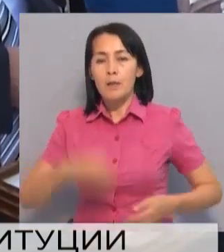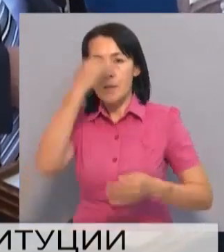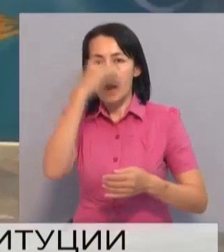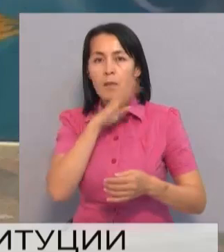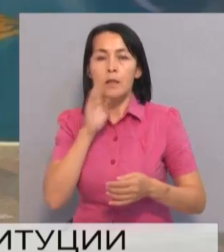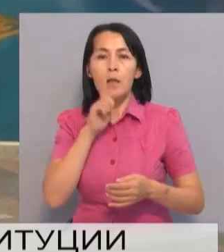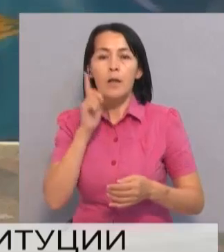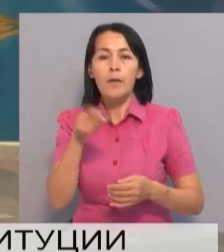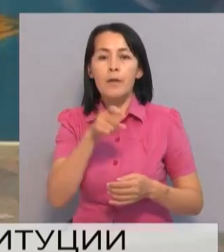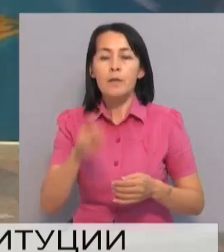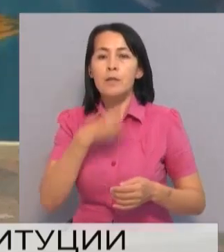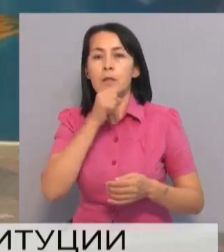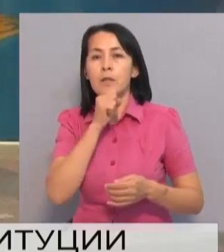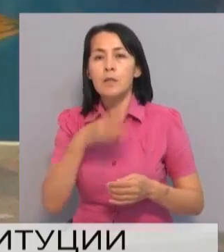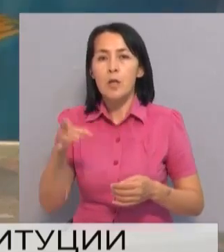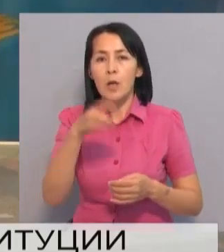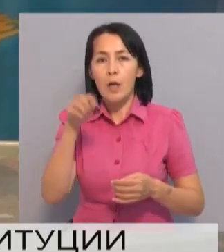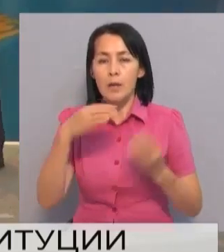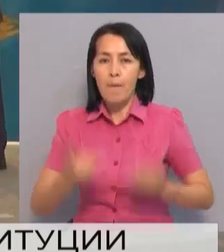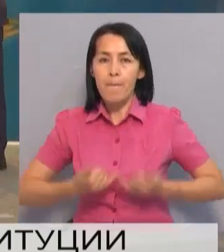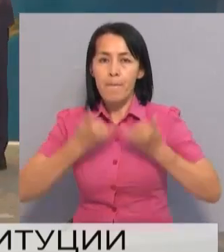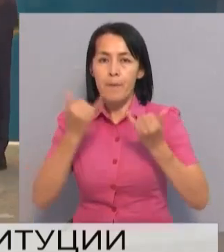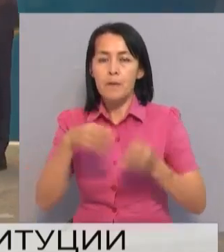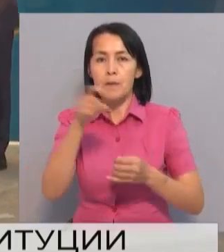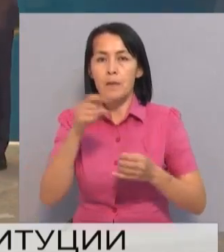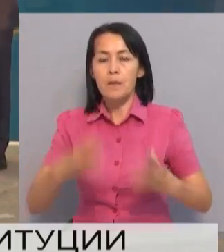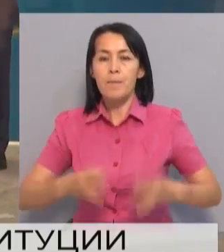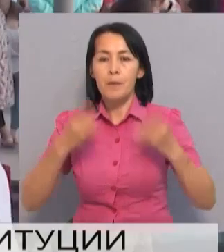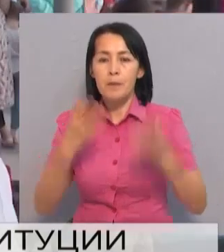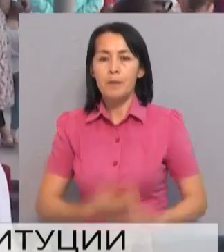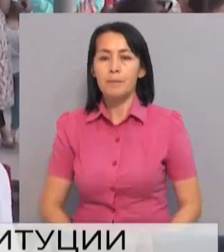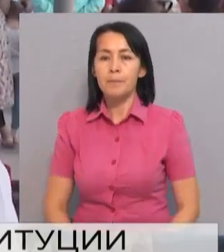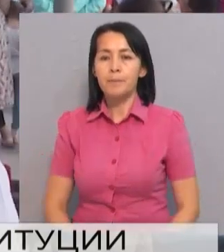родители, молодежь и аксакалы района. Они поздравили горожан с праздником.